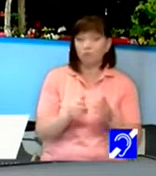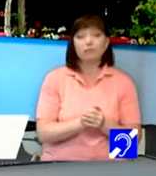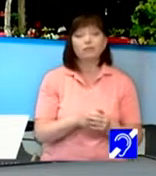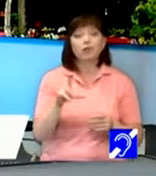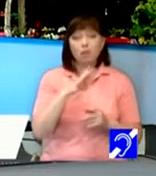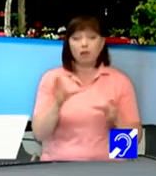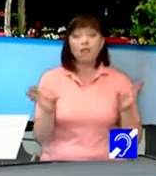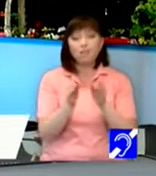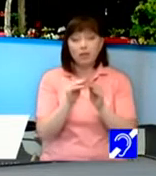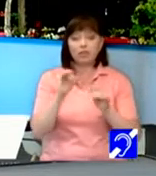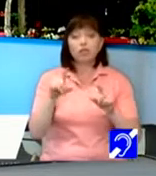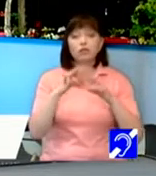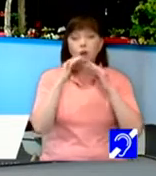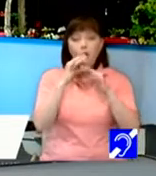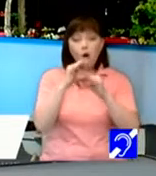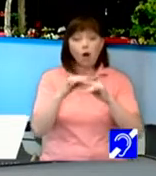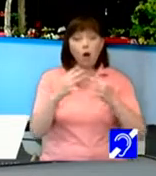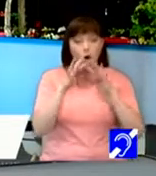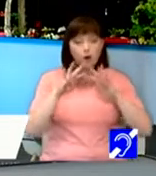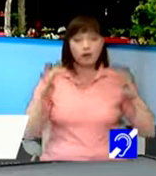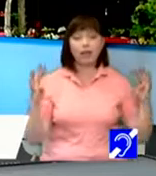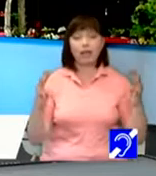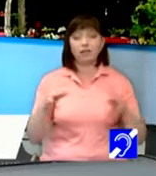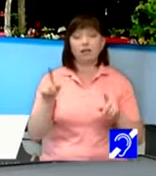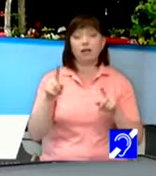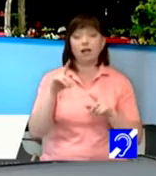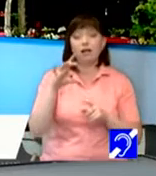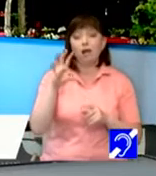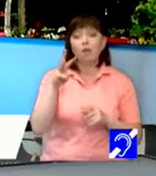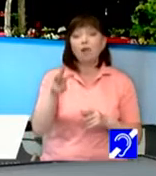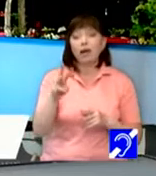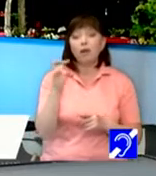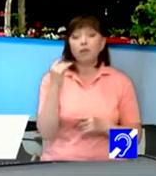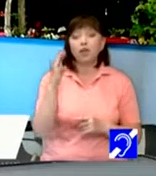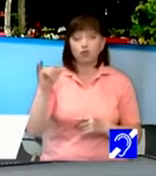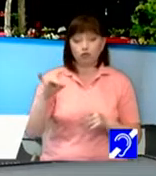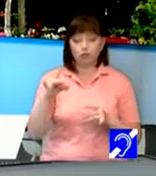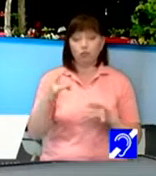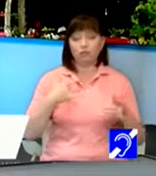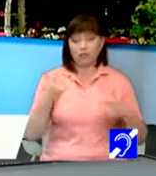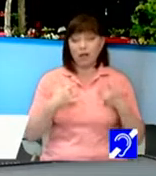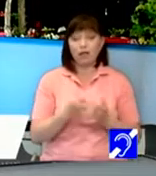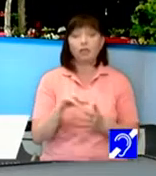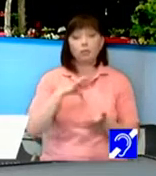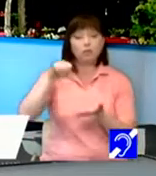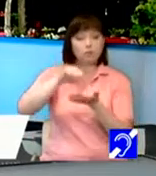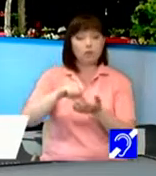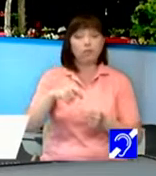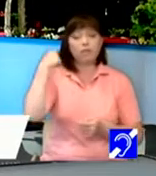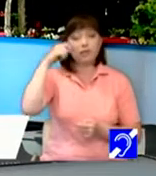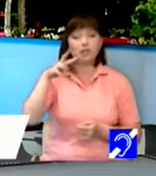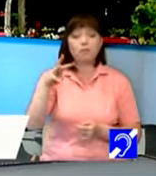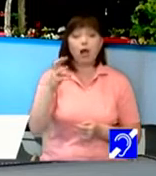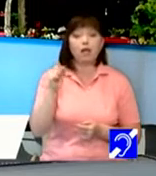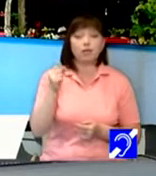fost acompaniați de orchestra Teatrului Național de Operă și Balet Maria Bieșu. La eveniment au fost prezenți președintele Republicii